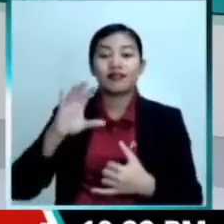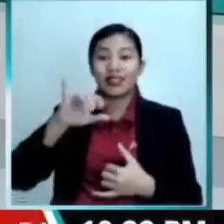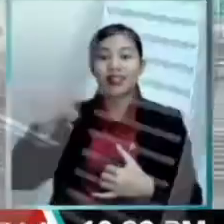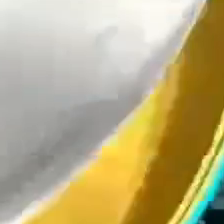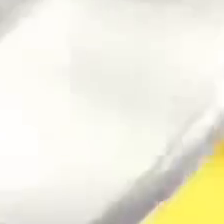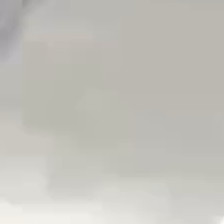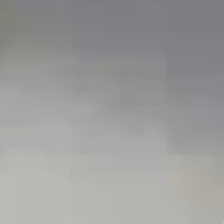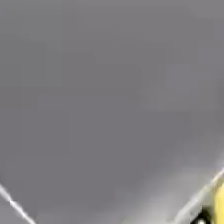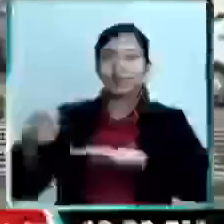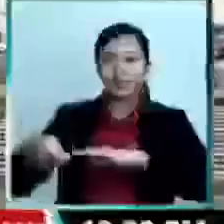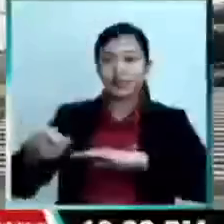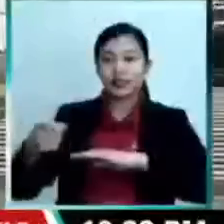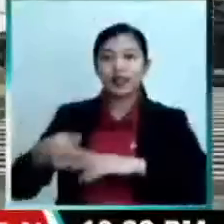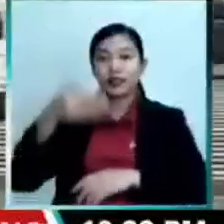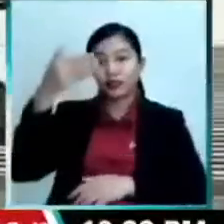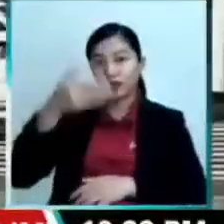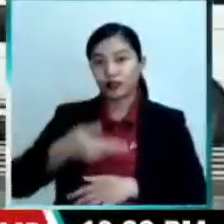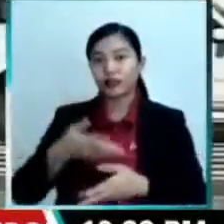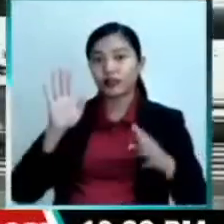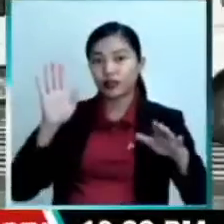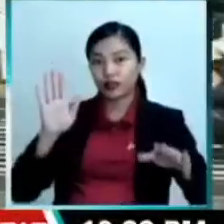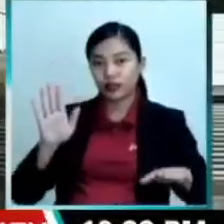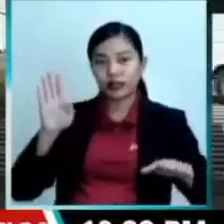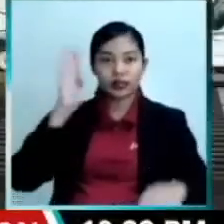Mariz Umali.